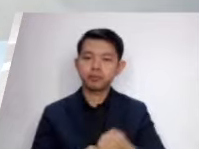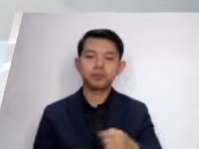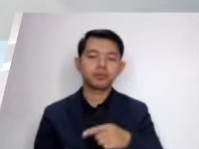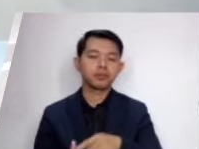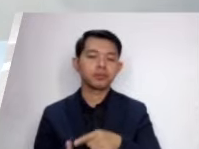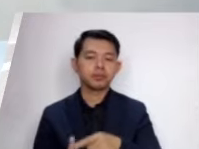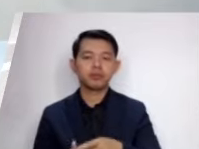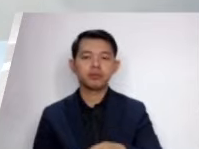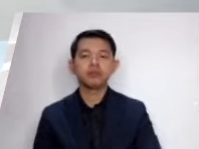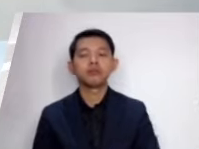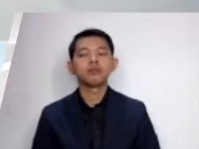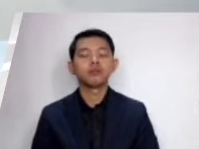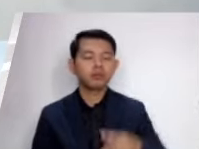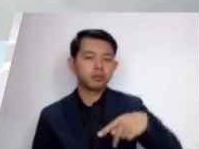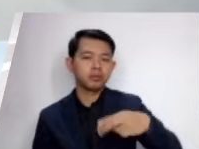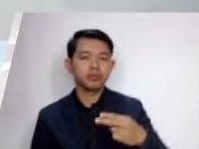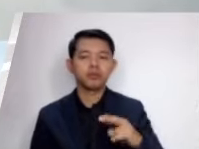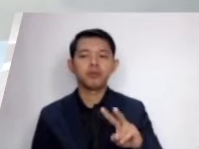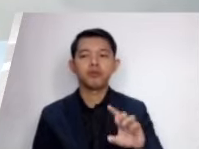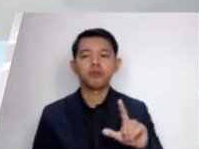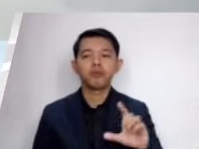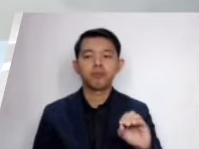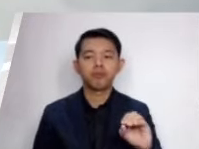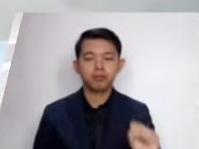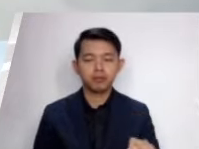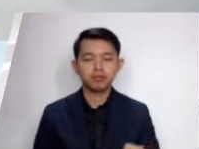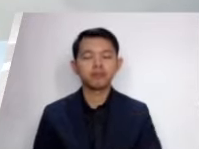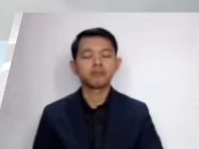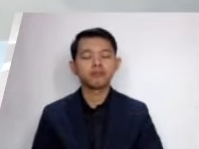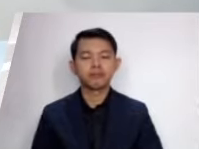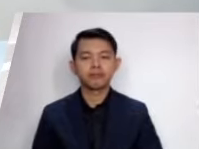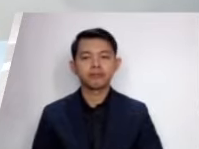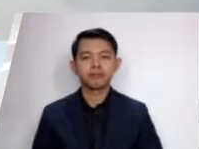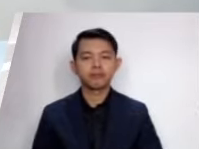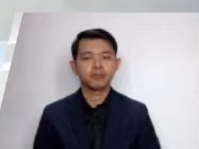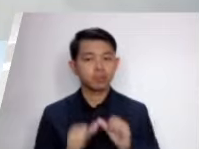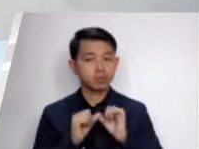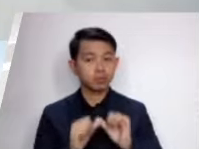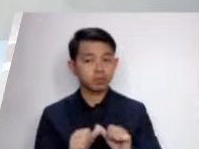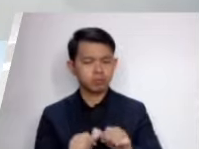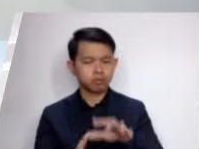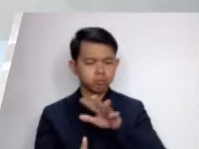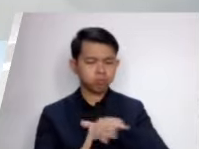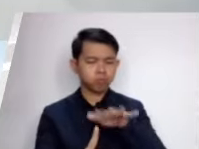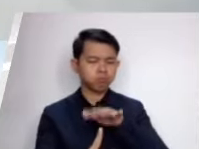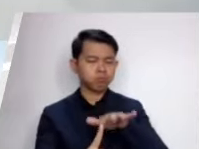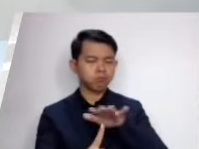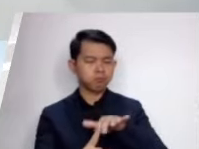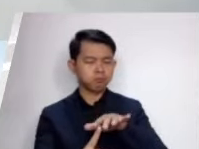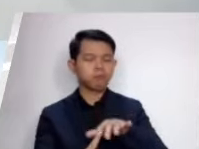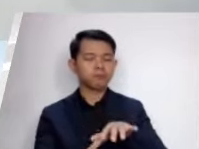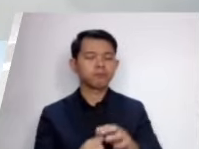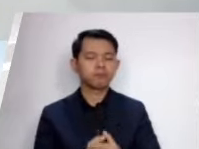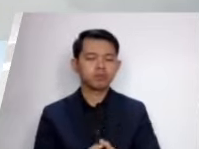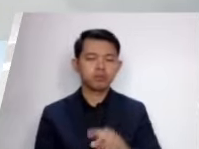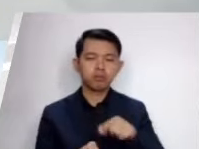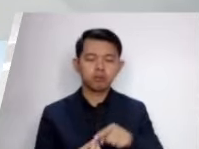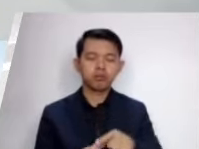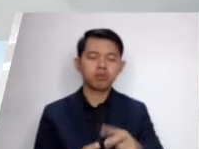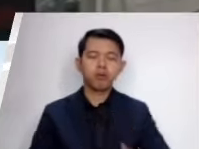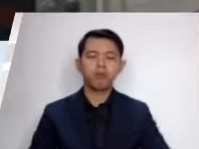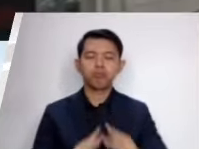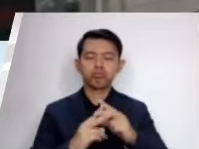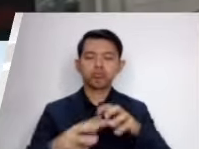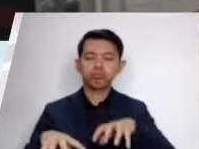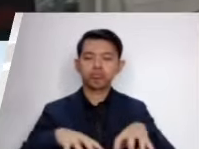sa Canlaon Volcano Observatory Center, patuloy ang kanilang masusing monitoring sa aktibidad ng Bulkang Canlaon. Mga puso,